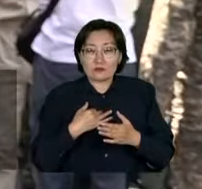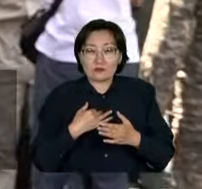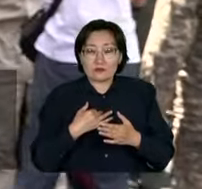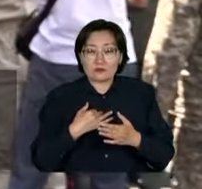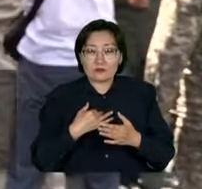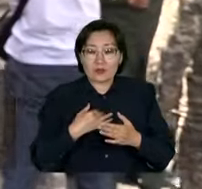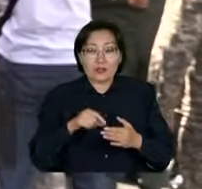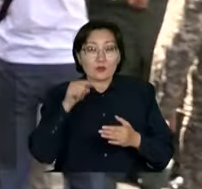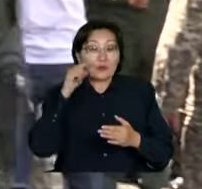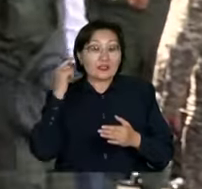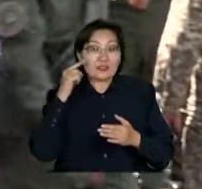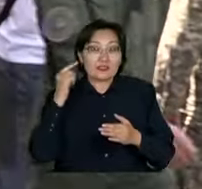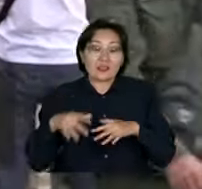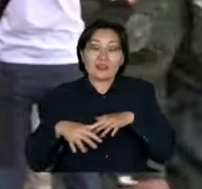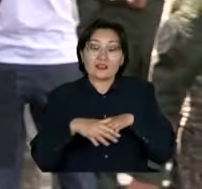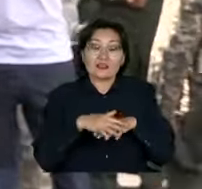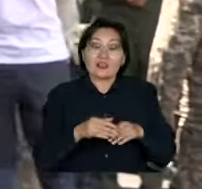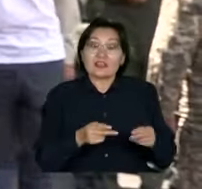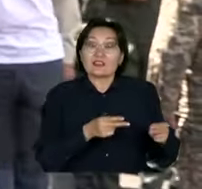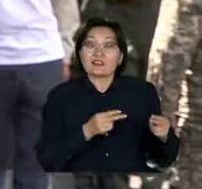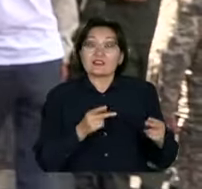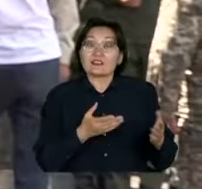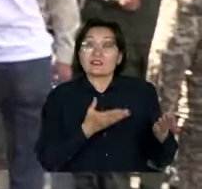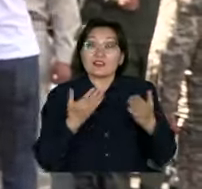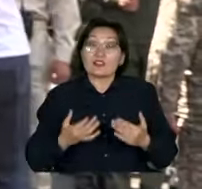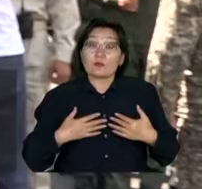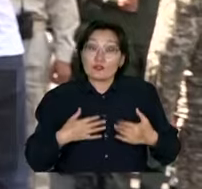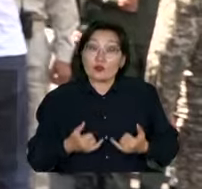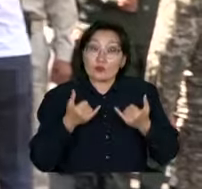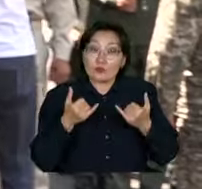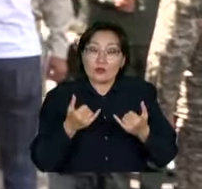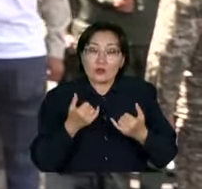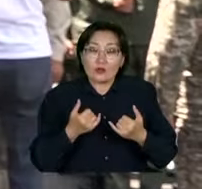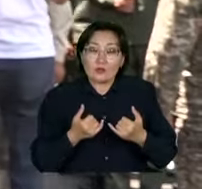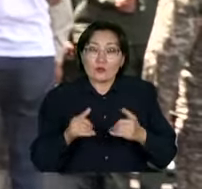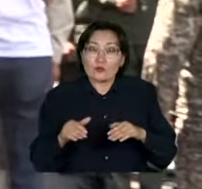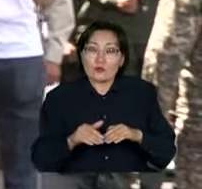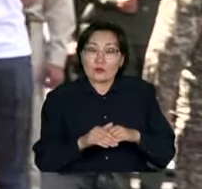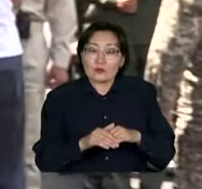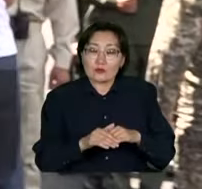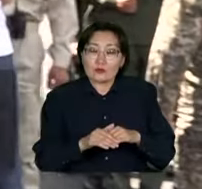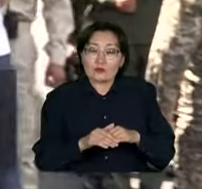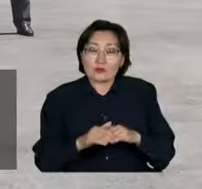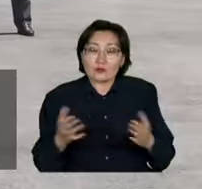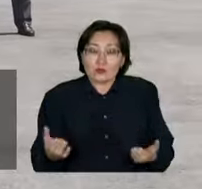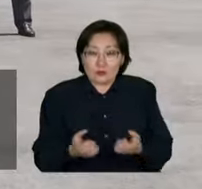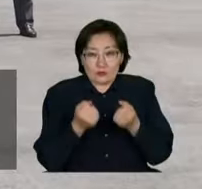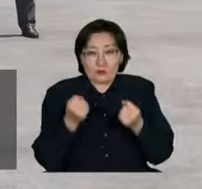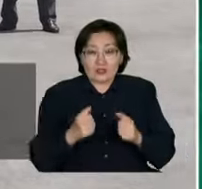де қырғызстандықтар келді деп, қырғызстандықтар да өле орматтап бізде өйде көтеріп, айбай қонақтаушы қалып екен.